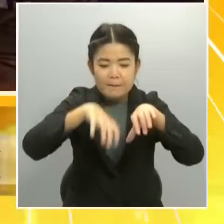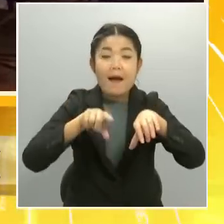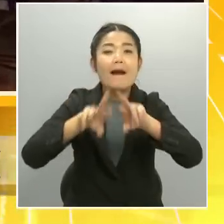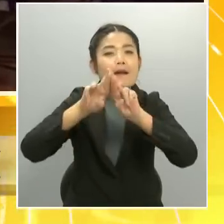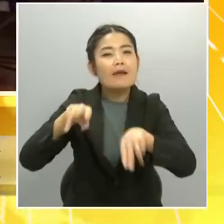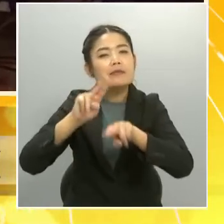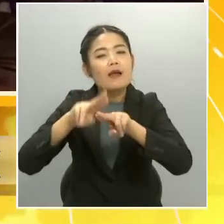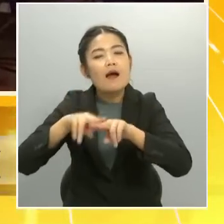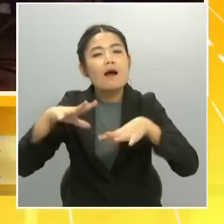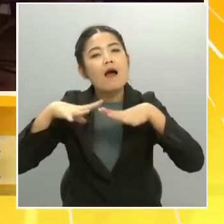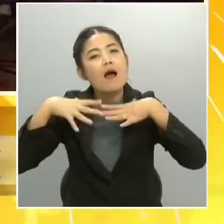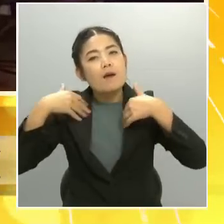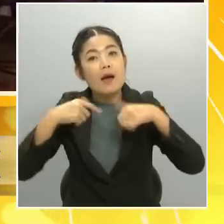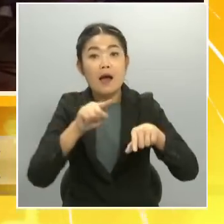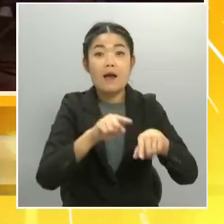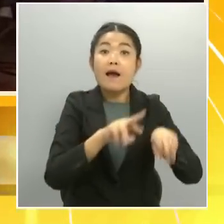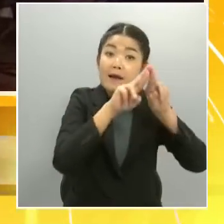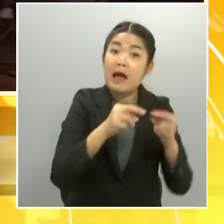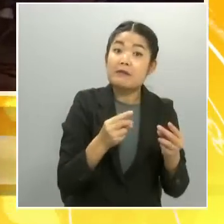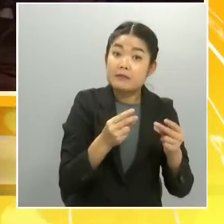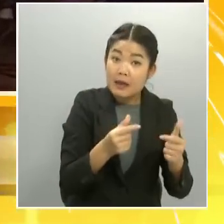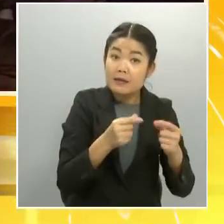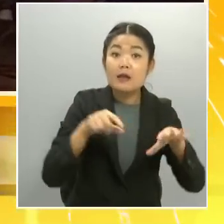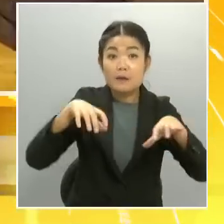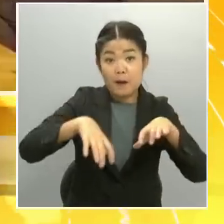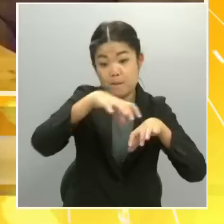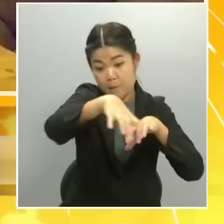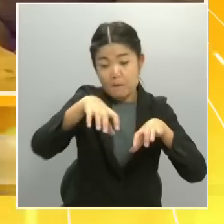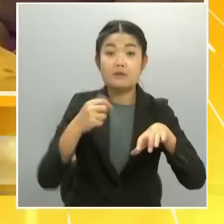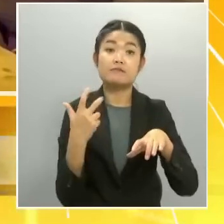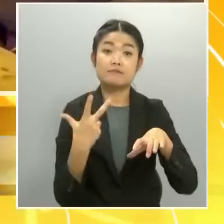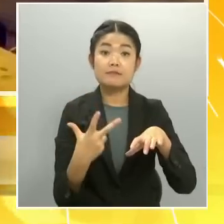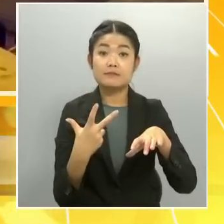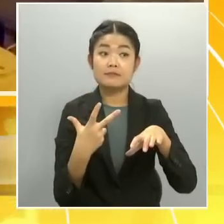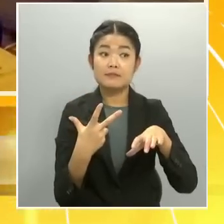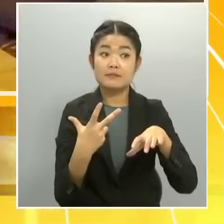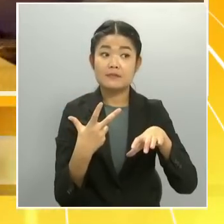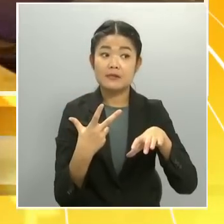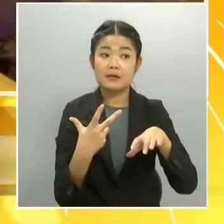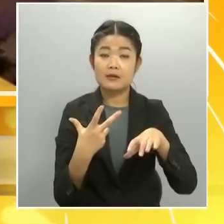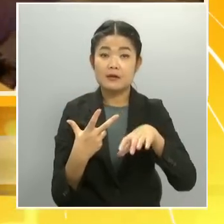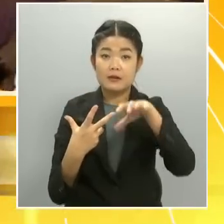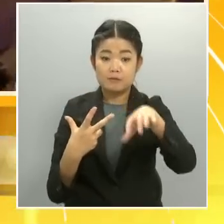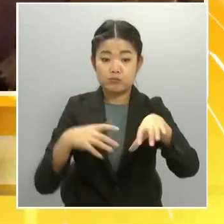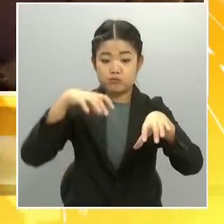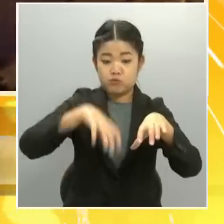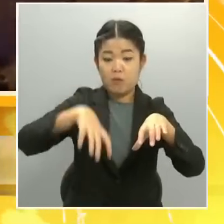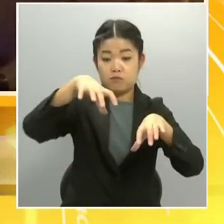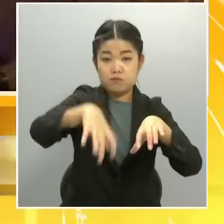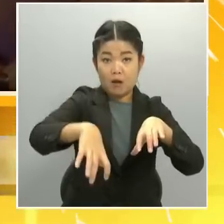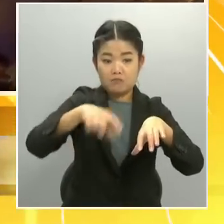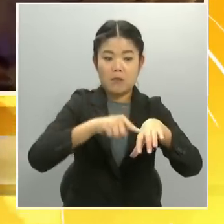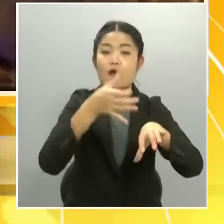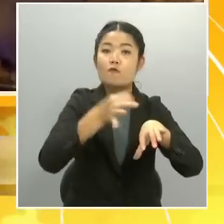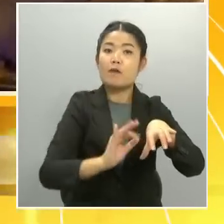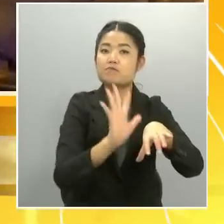ท่นบีที่เป็นสถานบันเทิงเลยนึกออกใช่ไหมอยู่อนาบริเวณเดียวกันแต่ว่าตั้งจุดเดียวกันไหมไม่ใช่จุดที่เมาเท่นบีไฟ